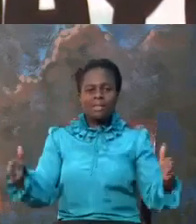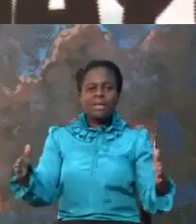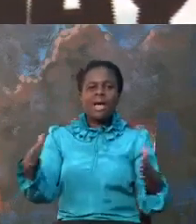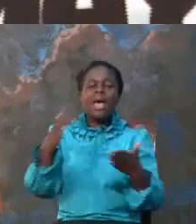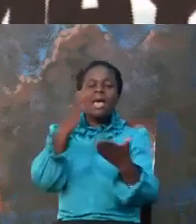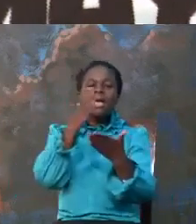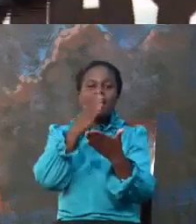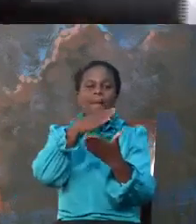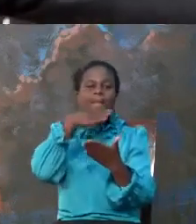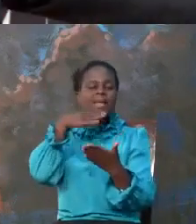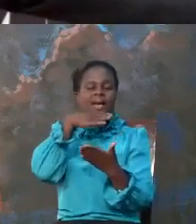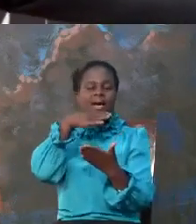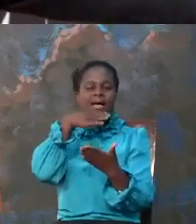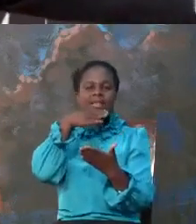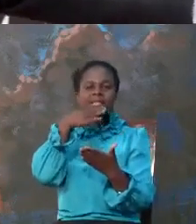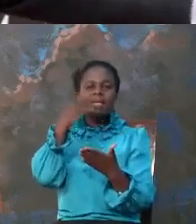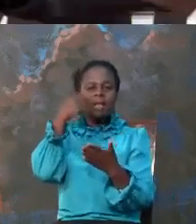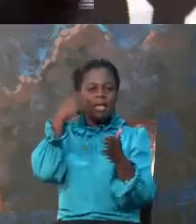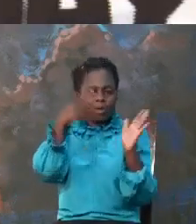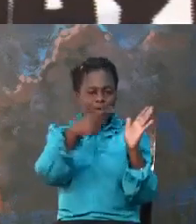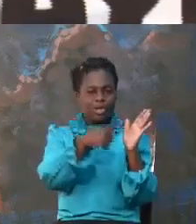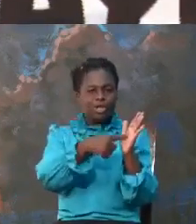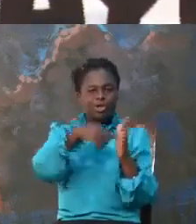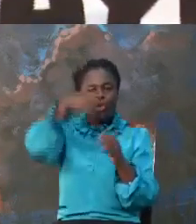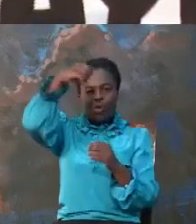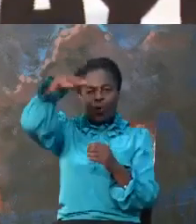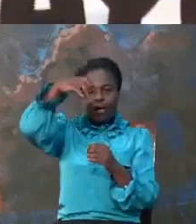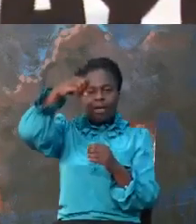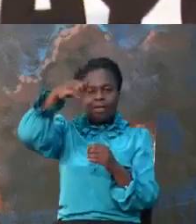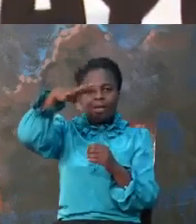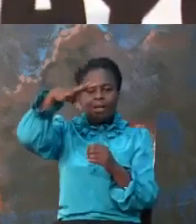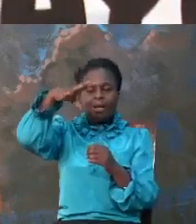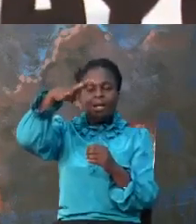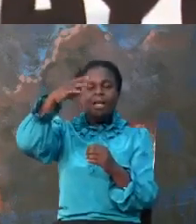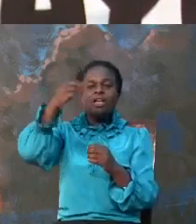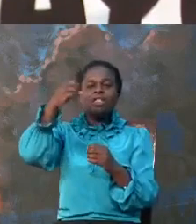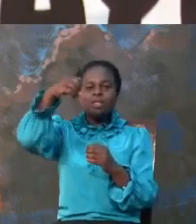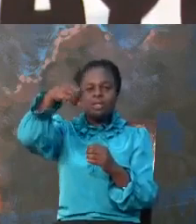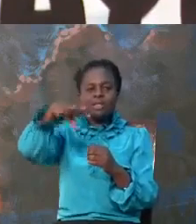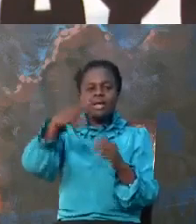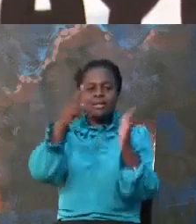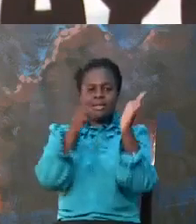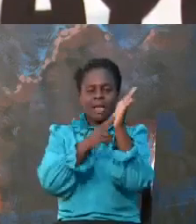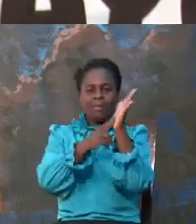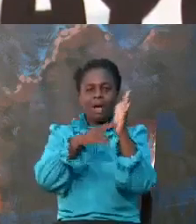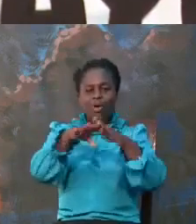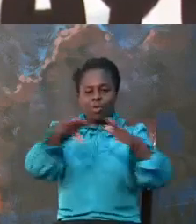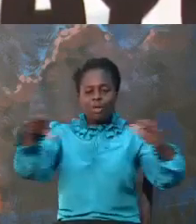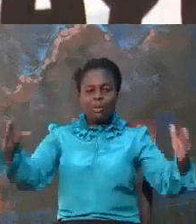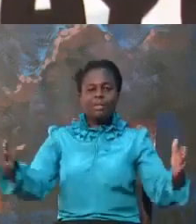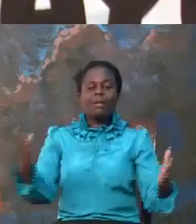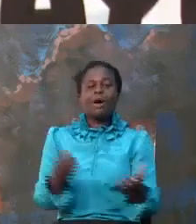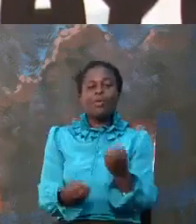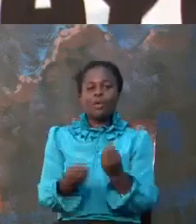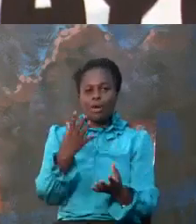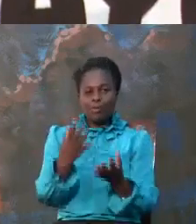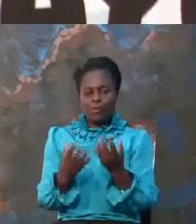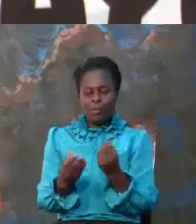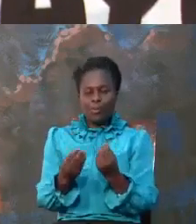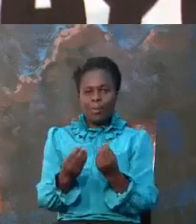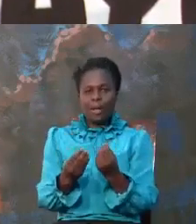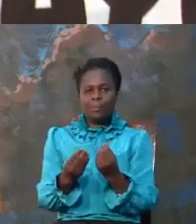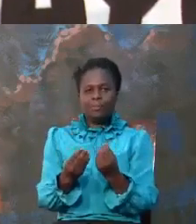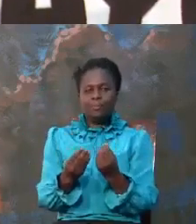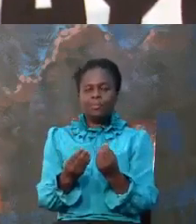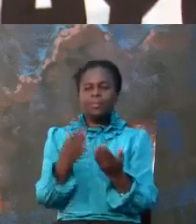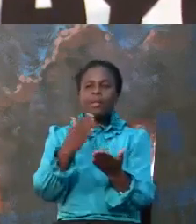onyesho, kuna kinara cha taa saba, kuna madhabahu ya kufukiza uvumba ambayo ndio ilikuwa mbele ya pazia hapa tu kabla